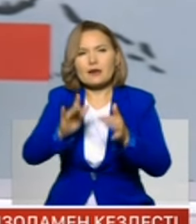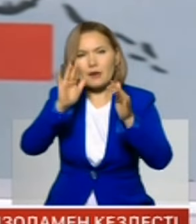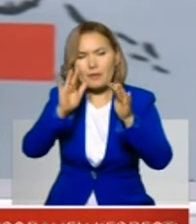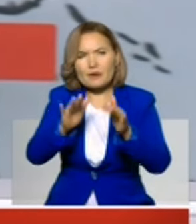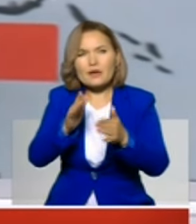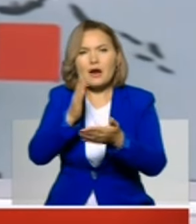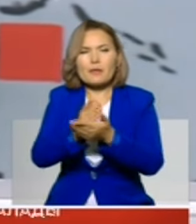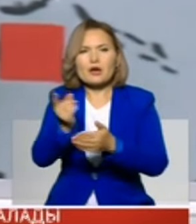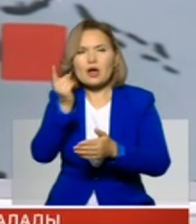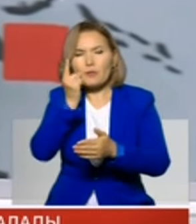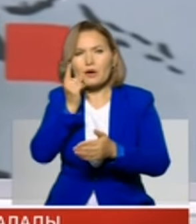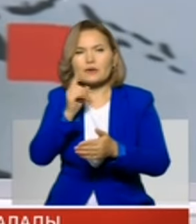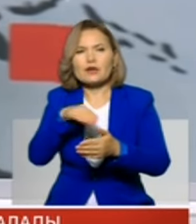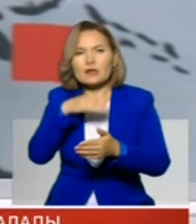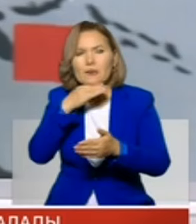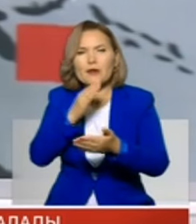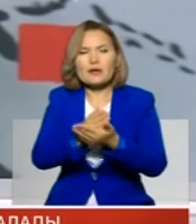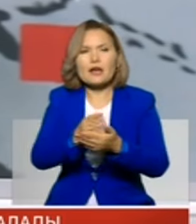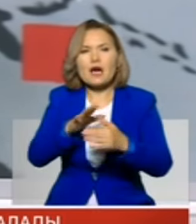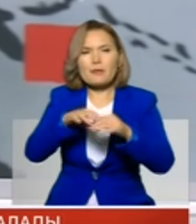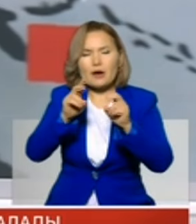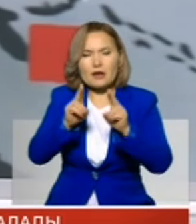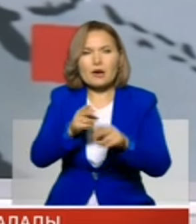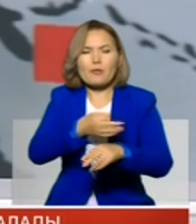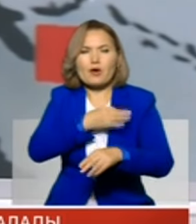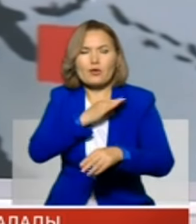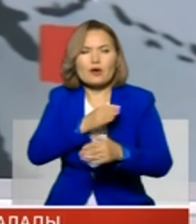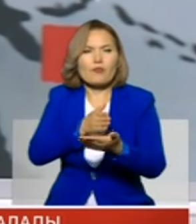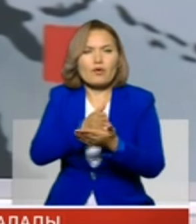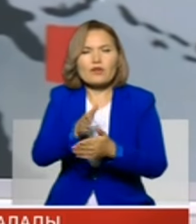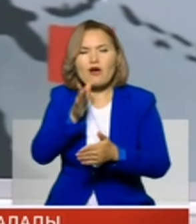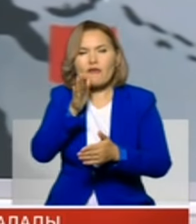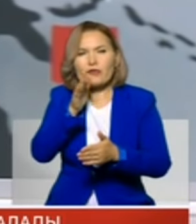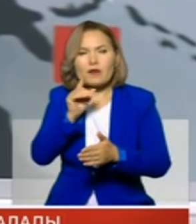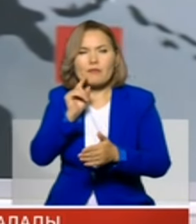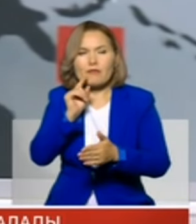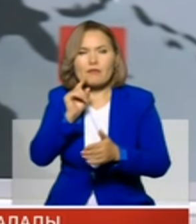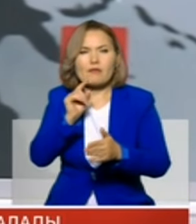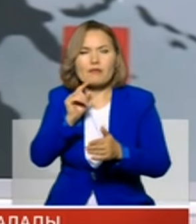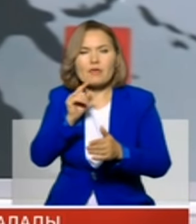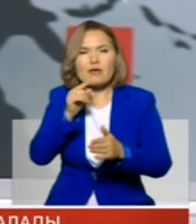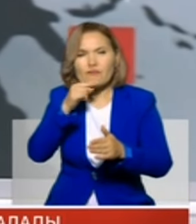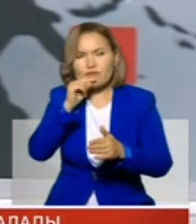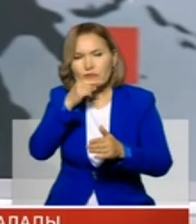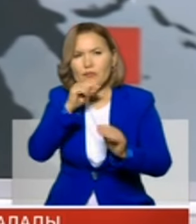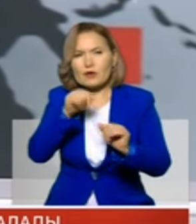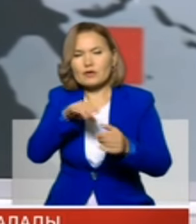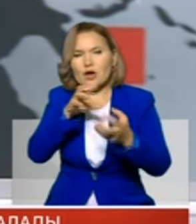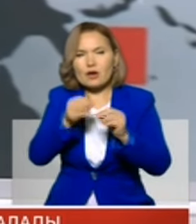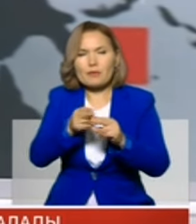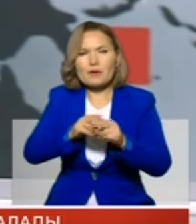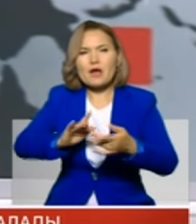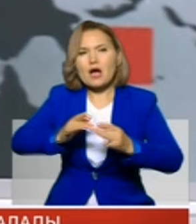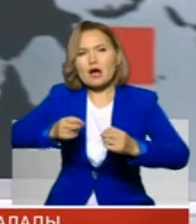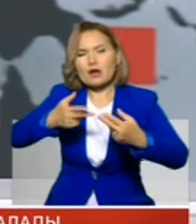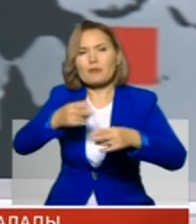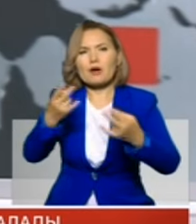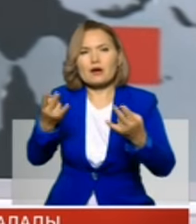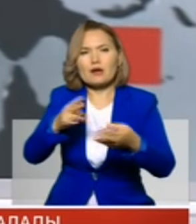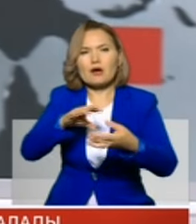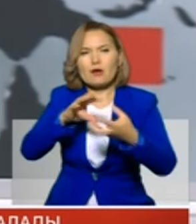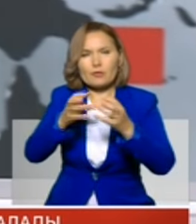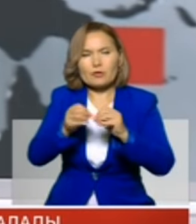бар ұялы телефон болса жеткілікті, яғни маманға барып, уақытыңызды жоғалтпайсыз. Қалаған уақытта бейне байланысқа шығып, қажетті қызметіңізді